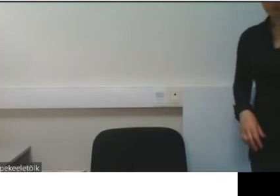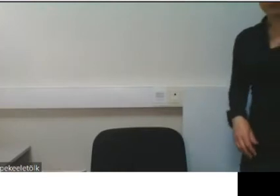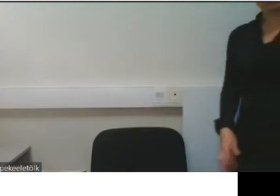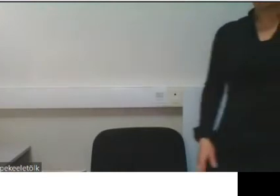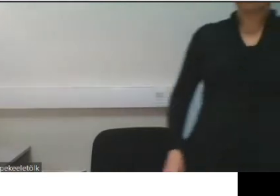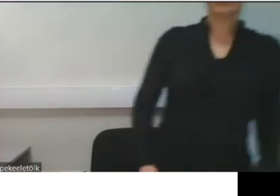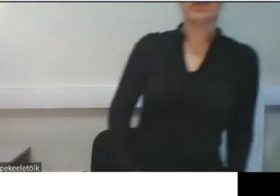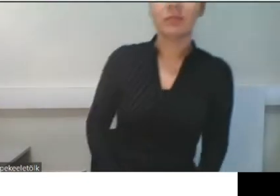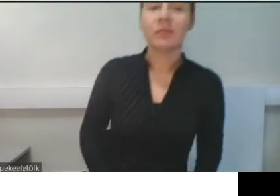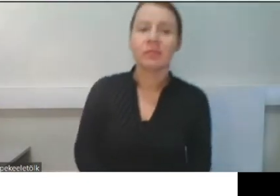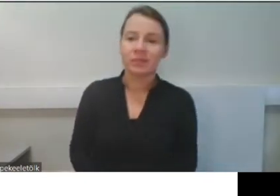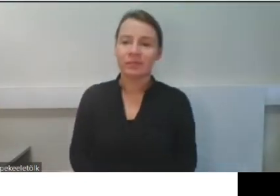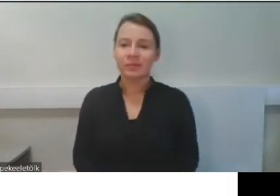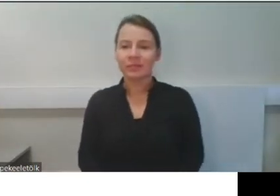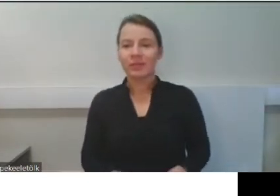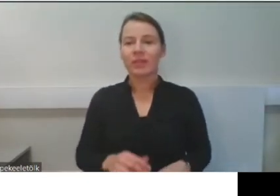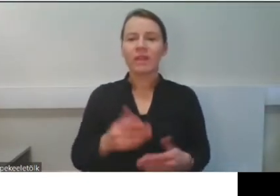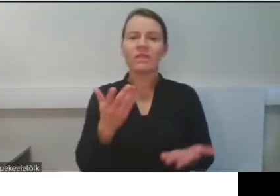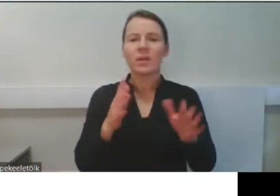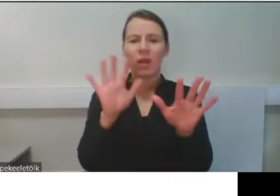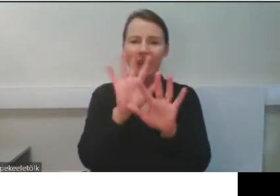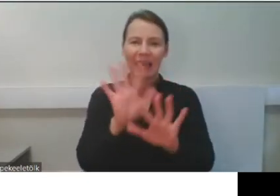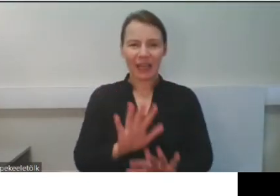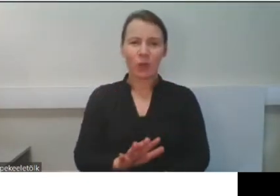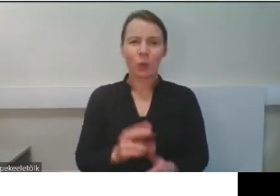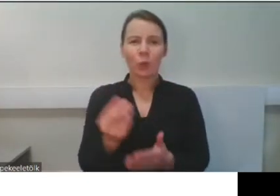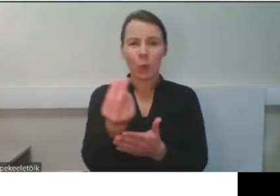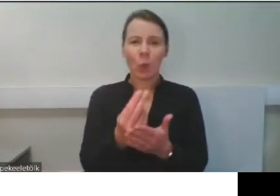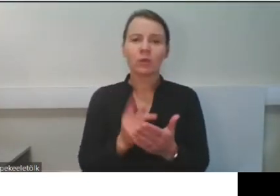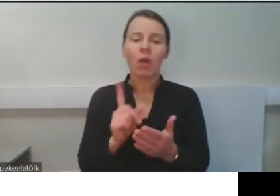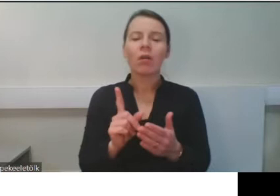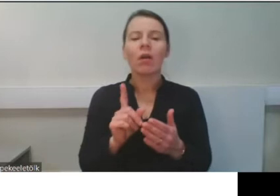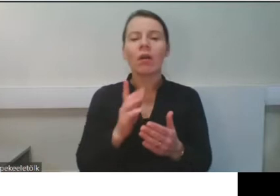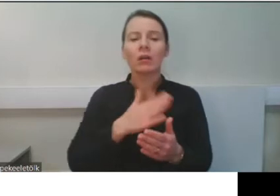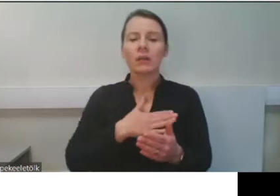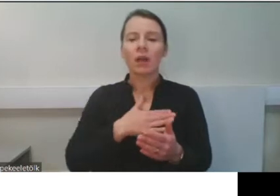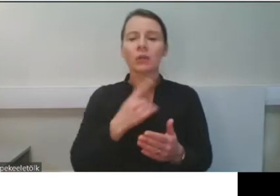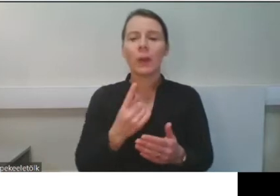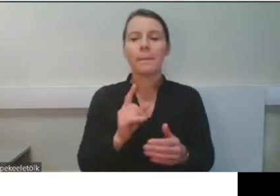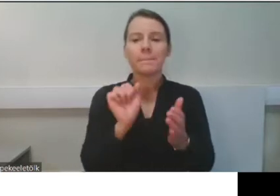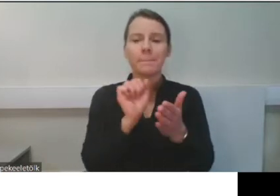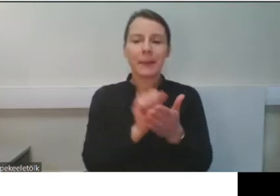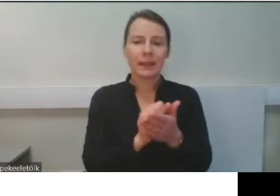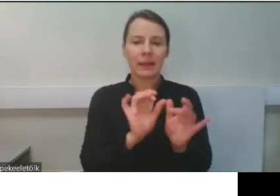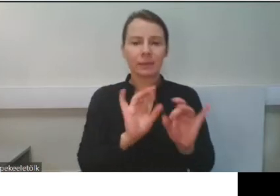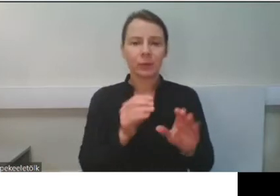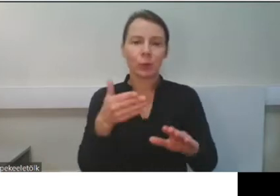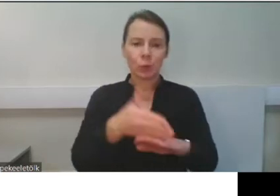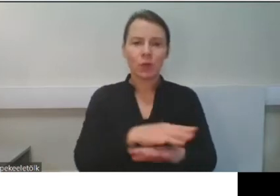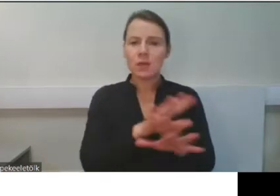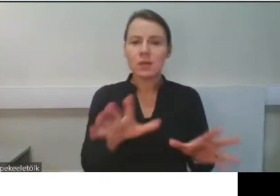võime eeldada, et me liigume vähenemise suunas, aga kuna inimeste arv valimis on tõesti nii väike, siis me